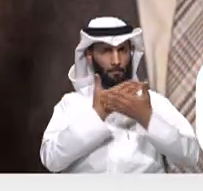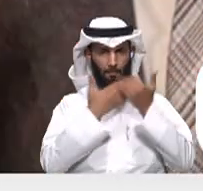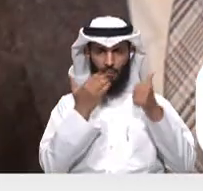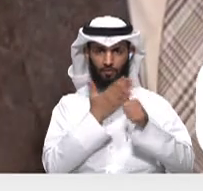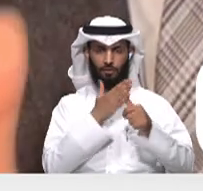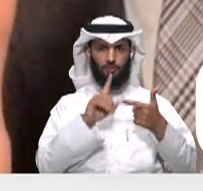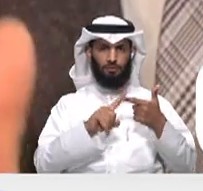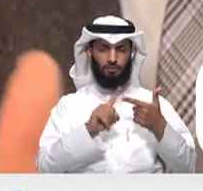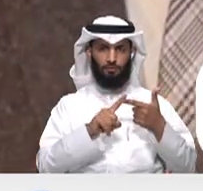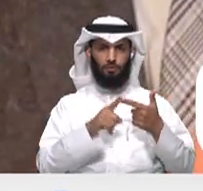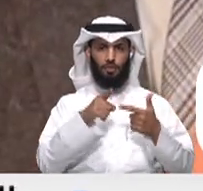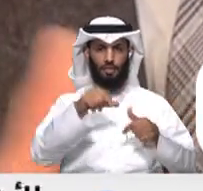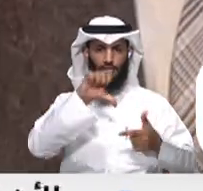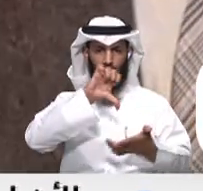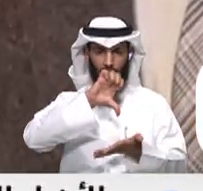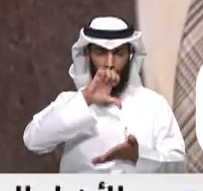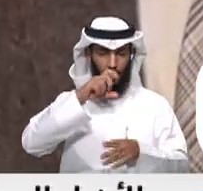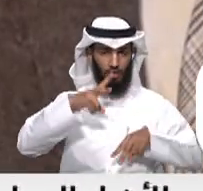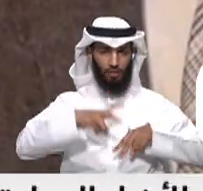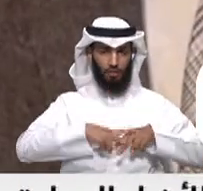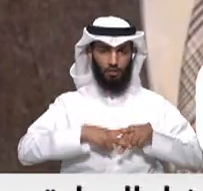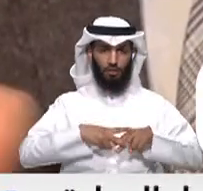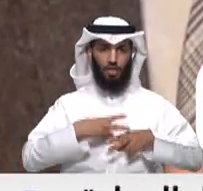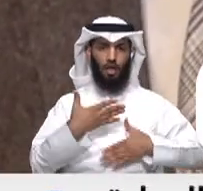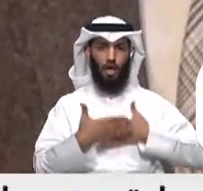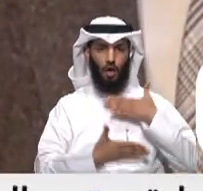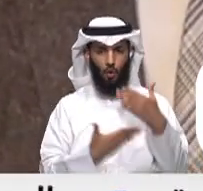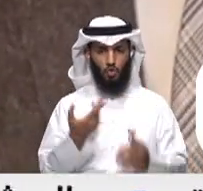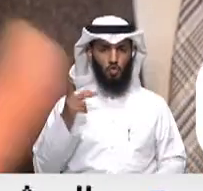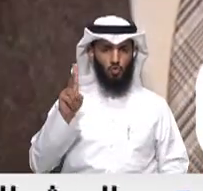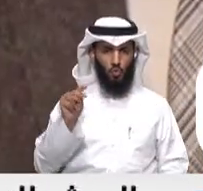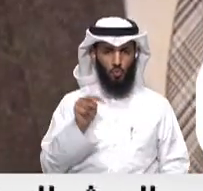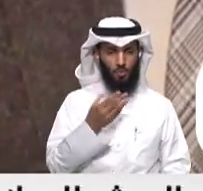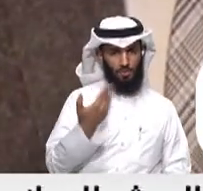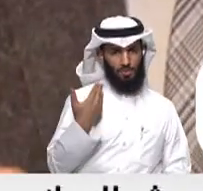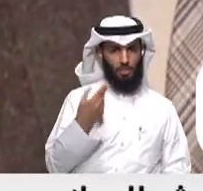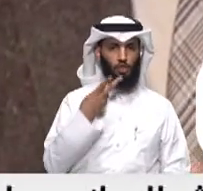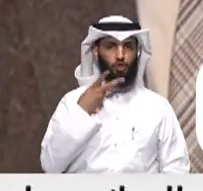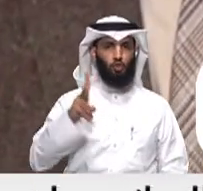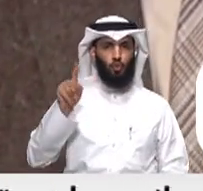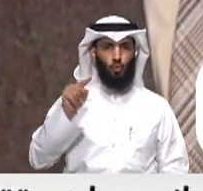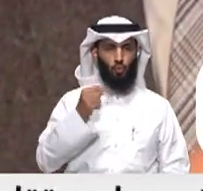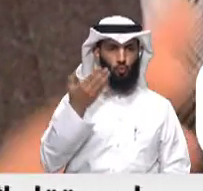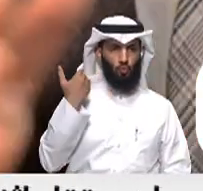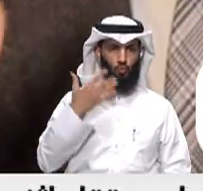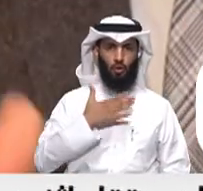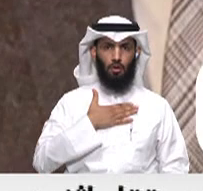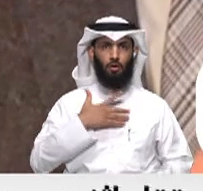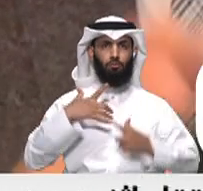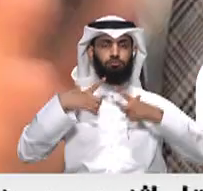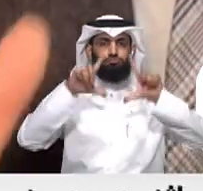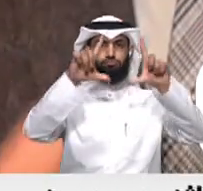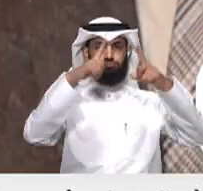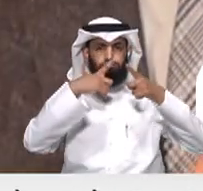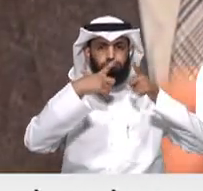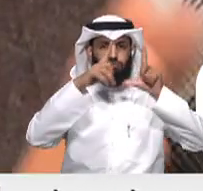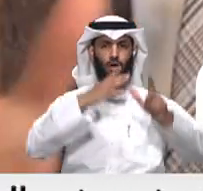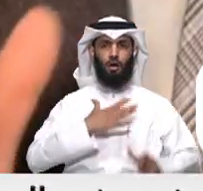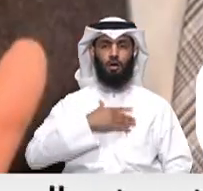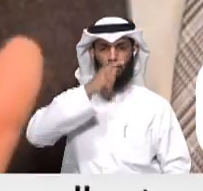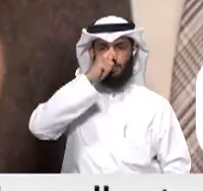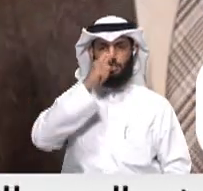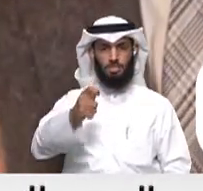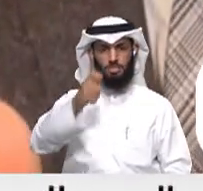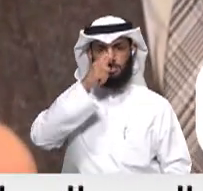وبأن الكيان الصهيوني وخلال مدة 20 يوما الماضية قال بأن الضربة ضد إيران ستكون موجعة ودقيقة